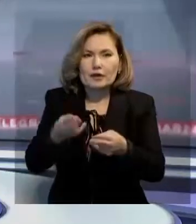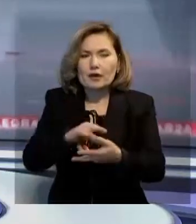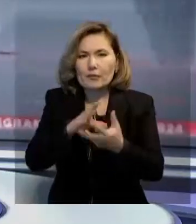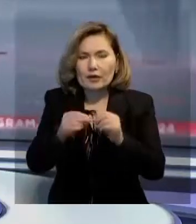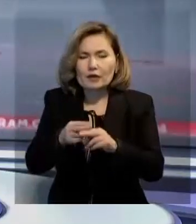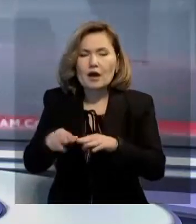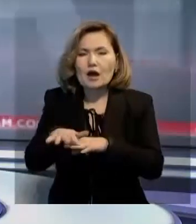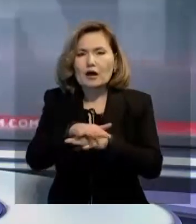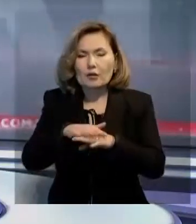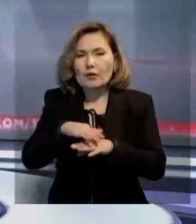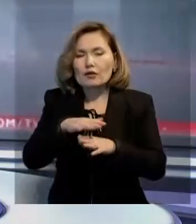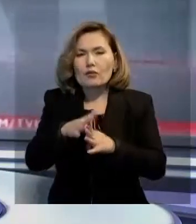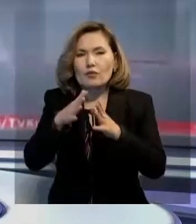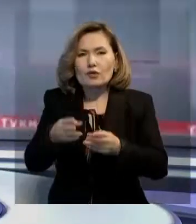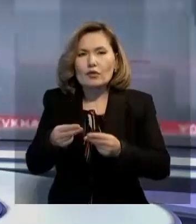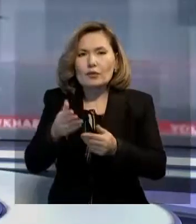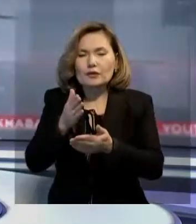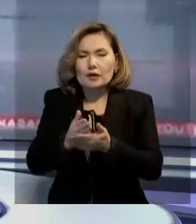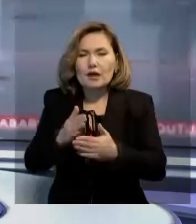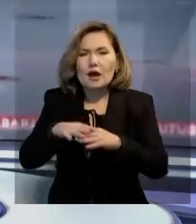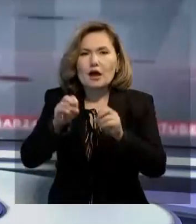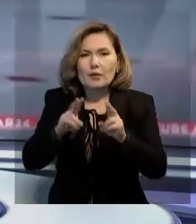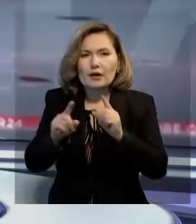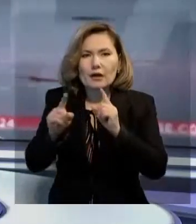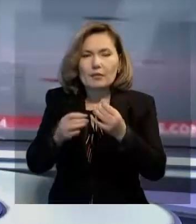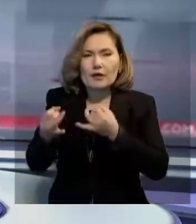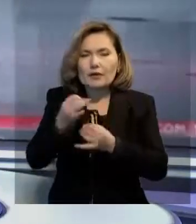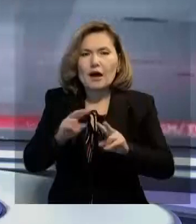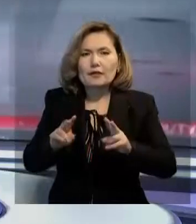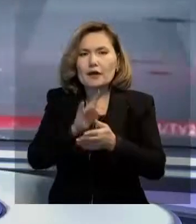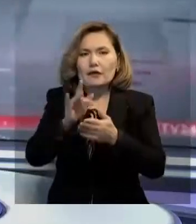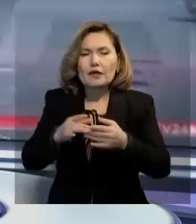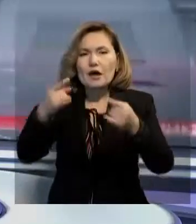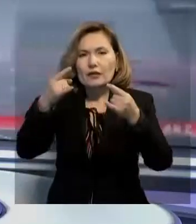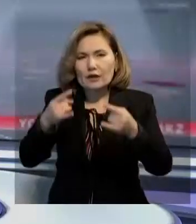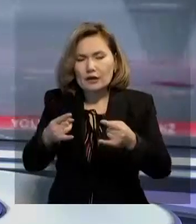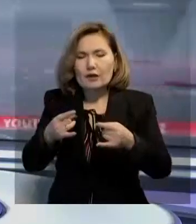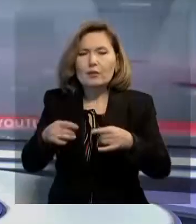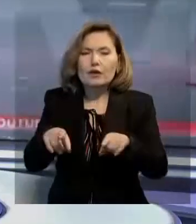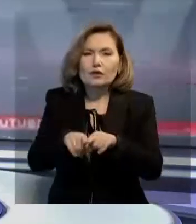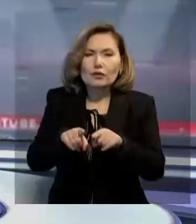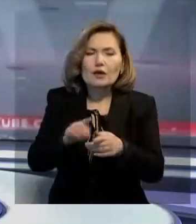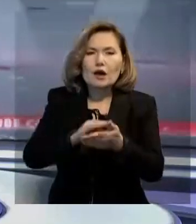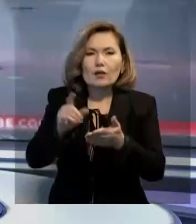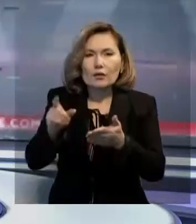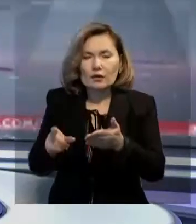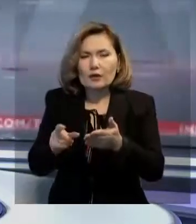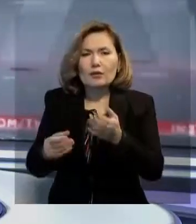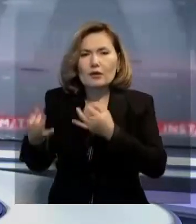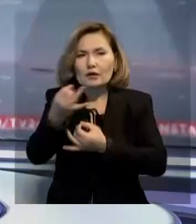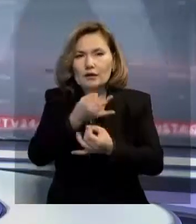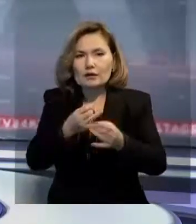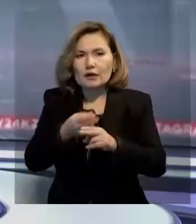қоғамға қалай әсер етеді? 100-ден аса сарапшының басын қосқан Астана медиа ойық алаңында сарапшылар дәл осы сұраққа жауап